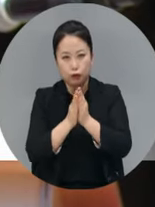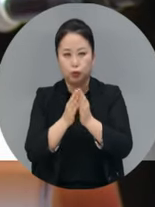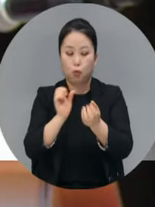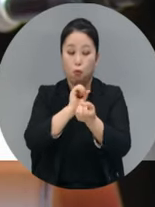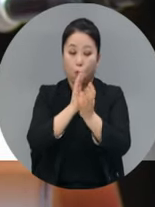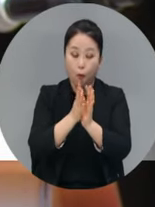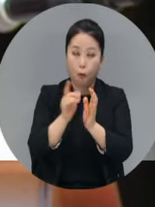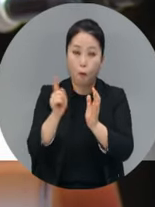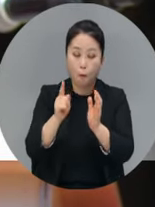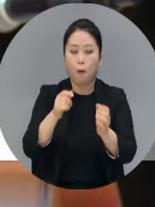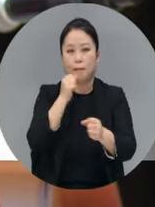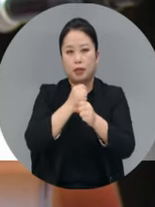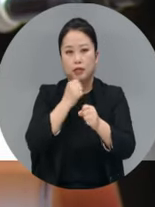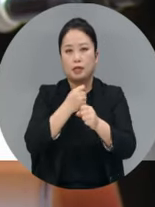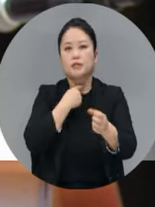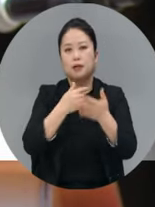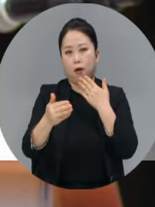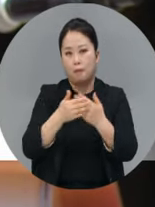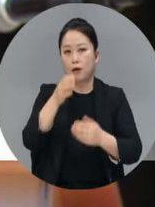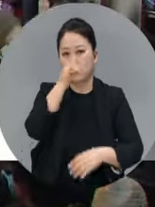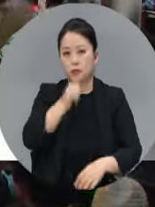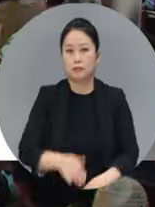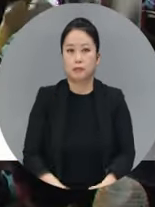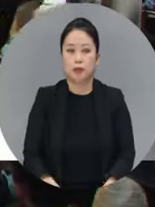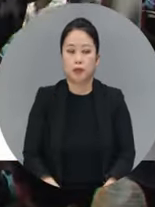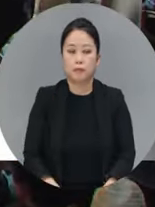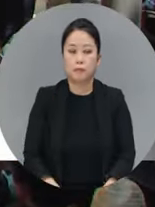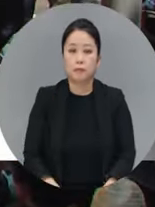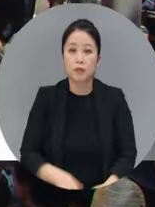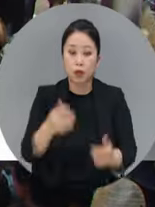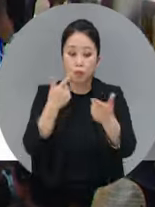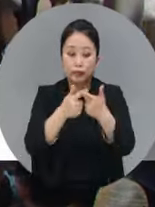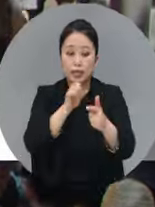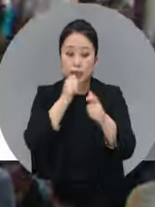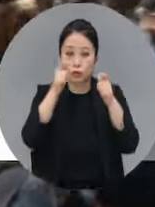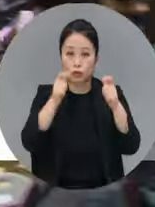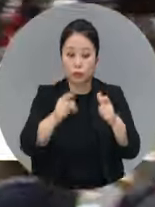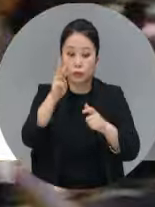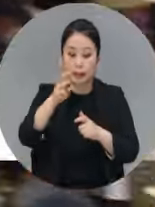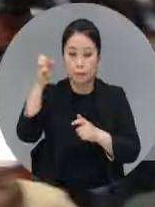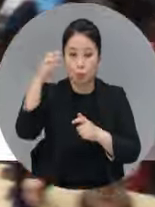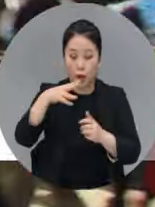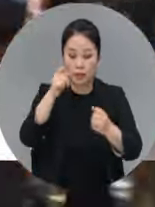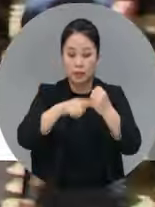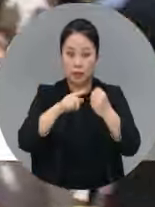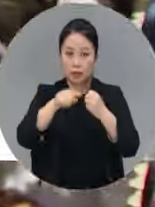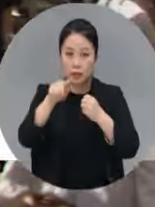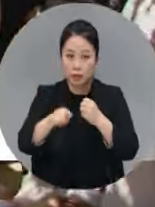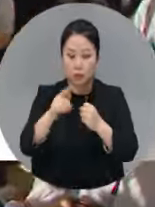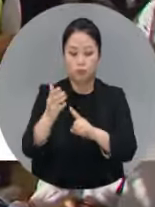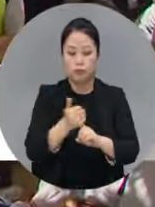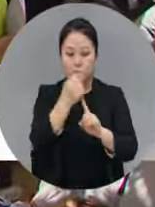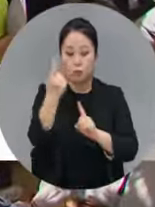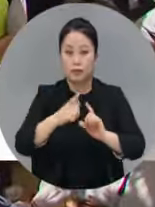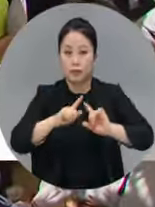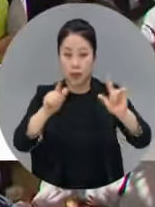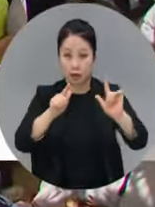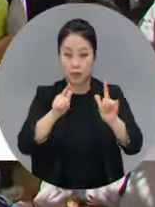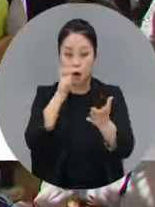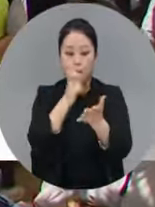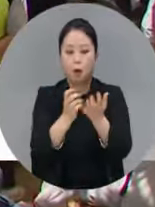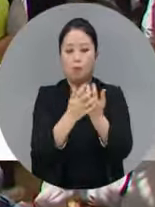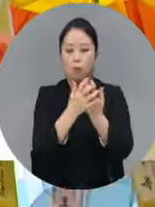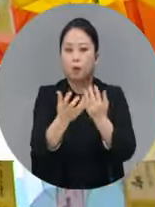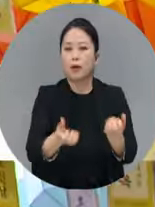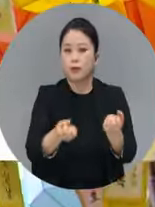등을 할 수 있는 체험부스도 운영됐습니다. 부산 진구 삼광사에서도 부천에 모신 날을 맞아 봉축